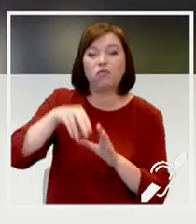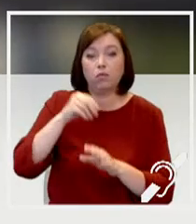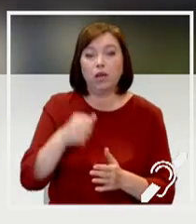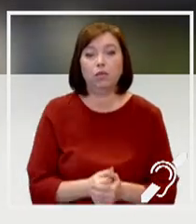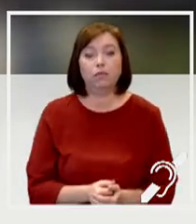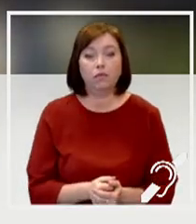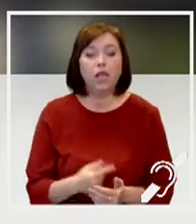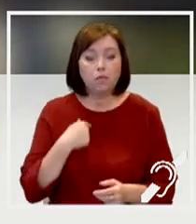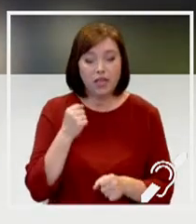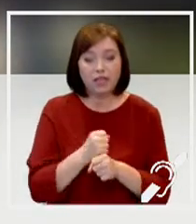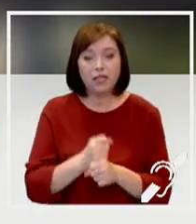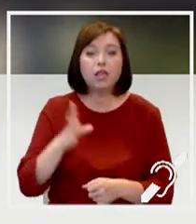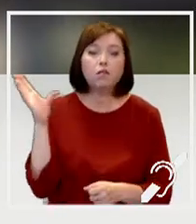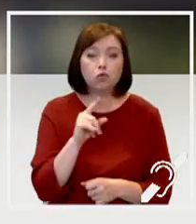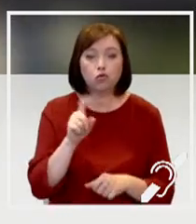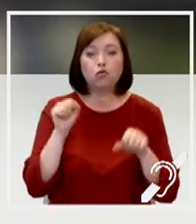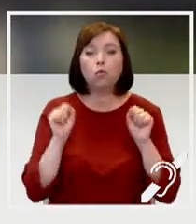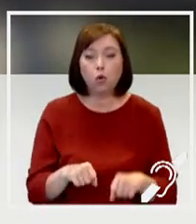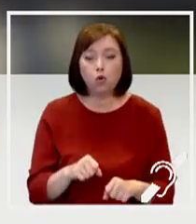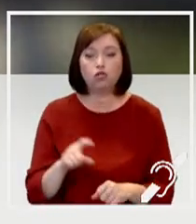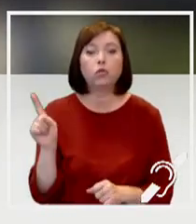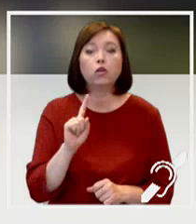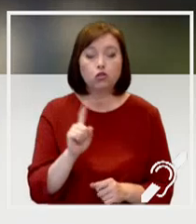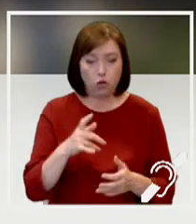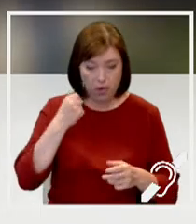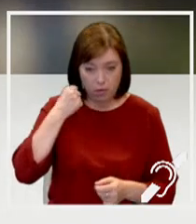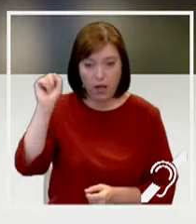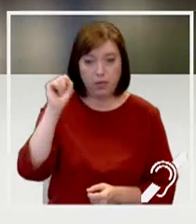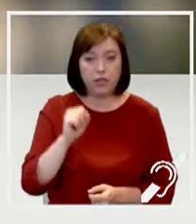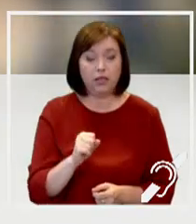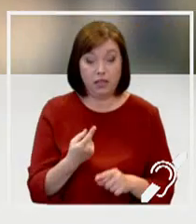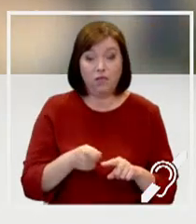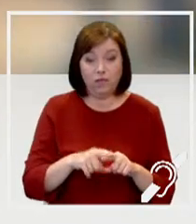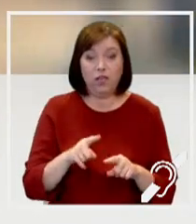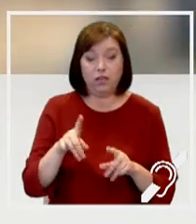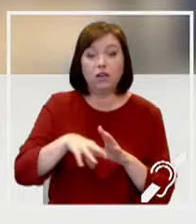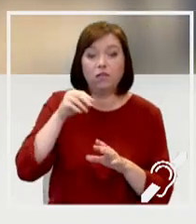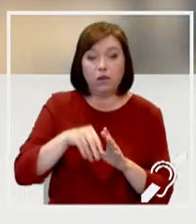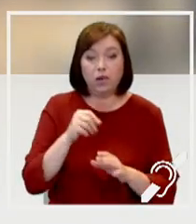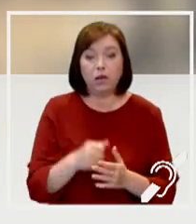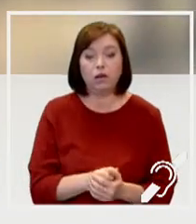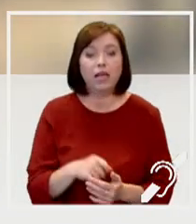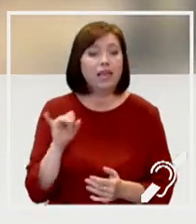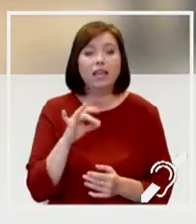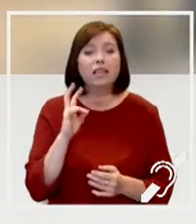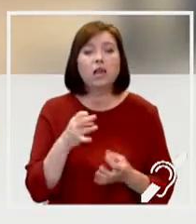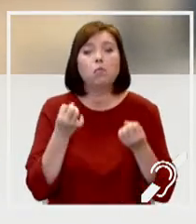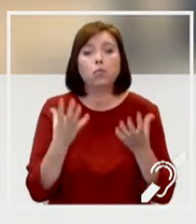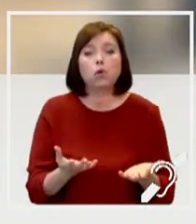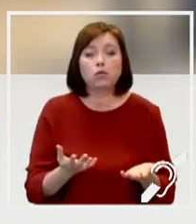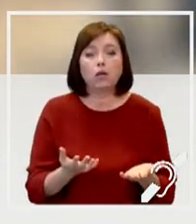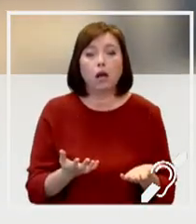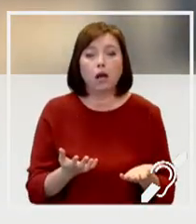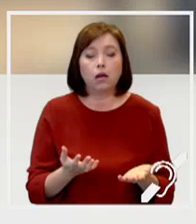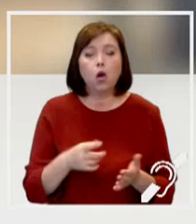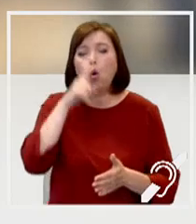кампании. И мы сделаем все возможное, чтобы победить в ней. Не просто